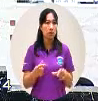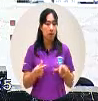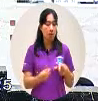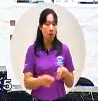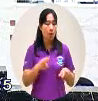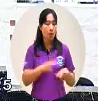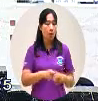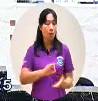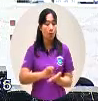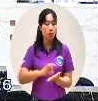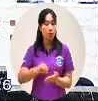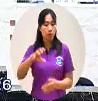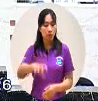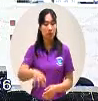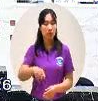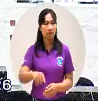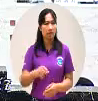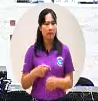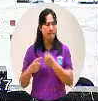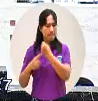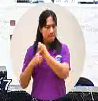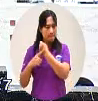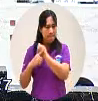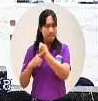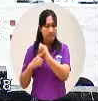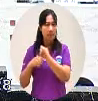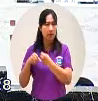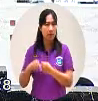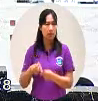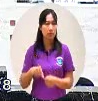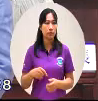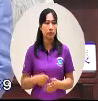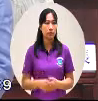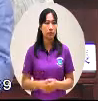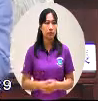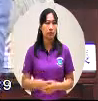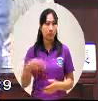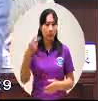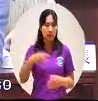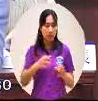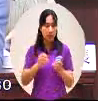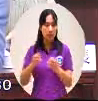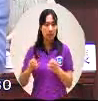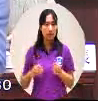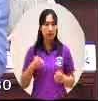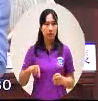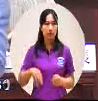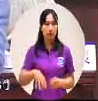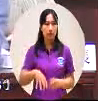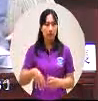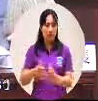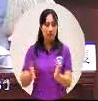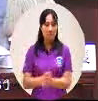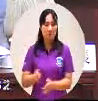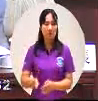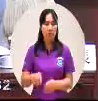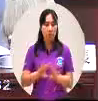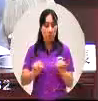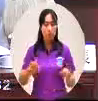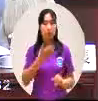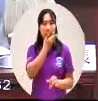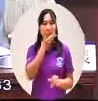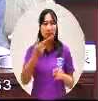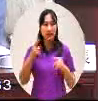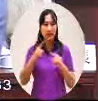间，研究看有什么， 我们再研究跟区公所讨论一下，因为他那个部分是私人土地，而且有一部分